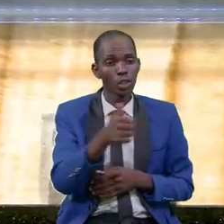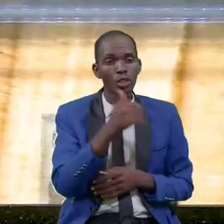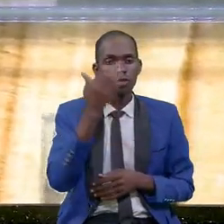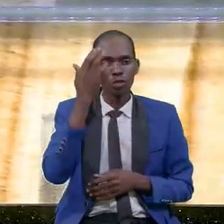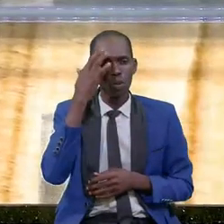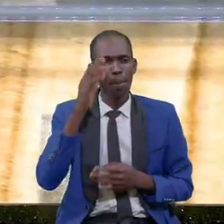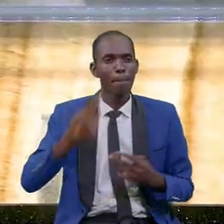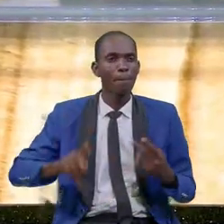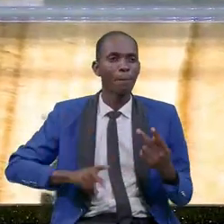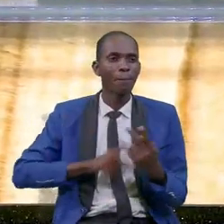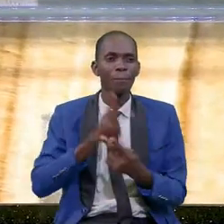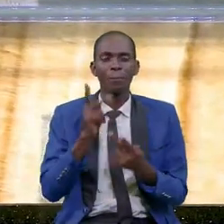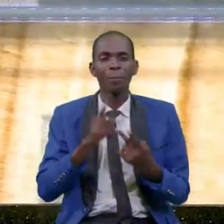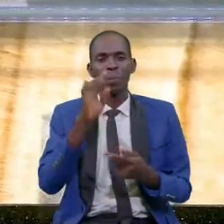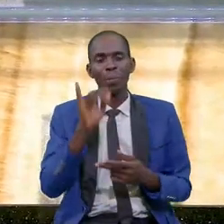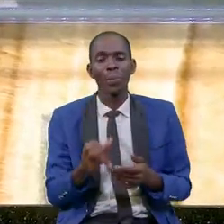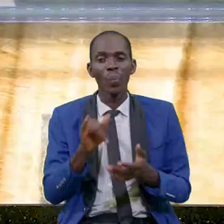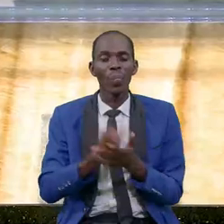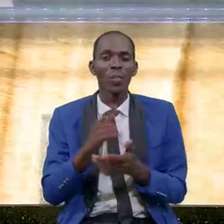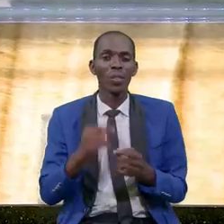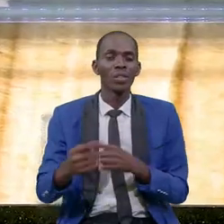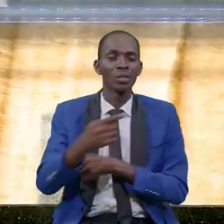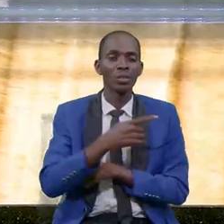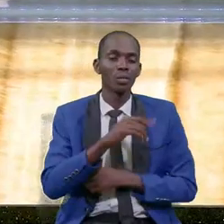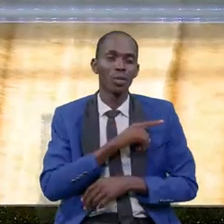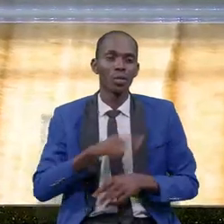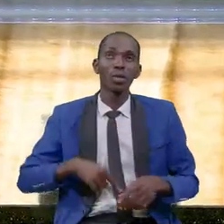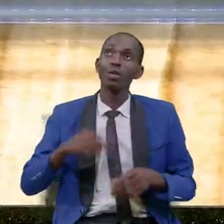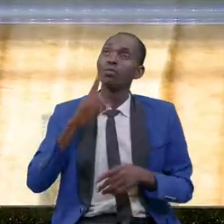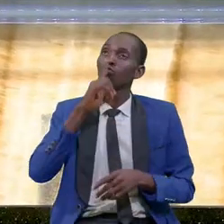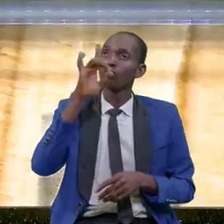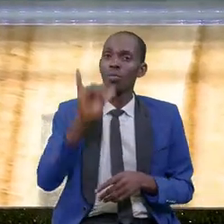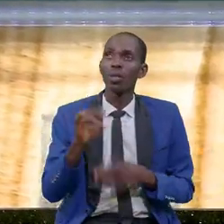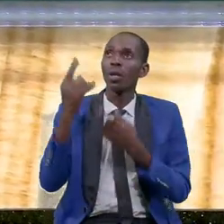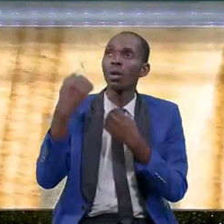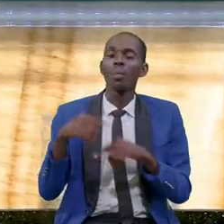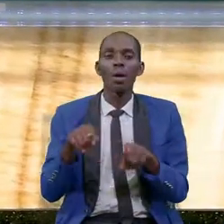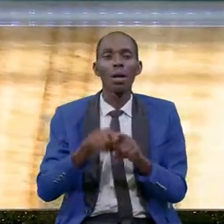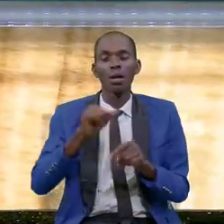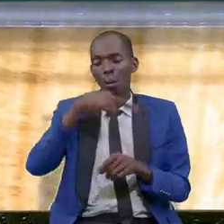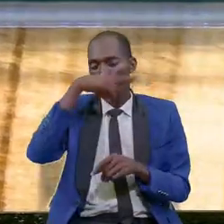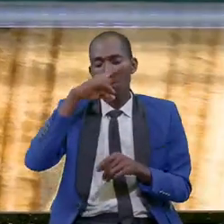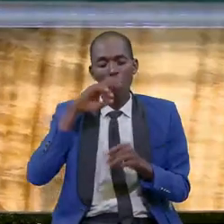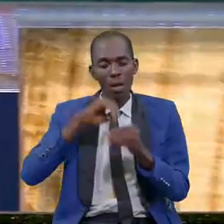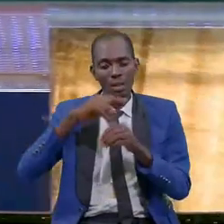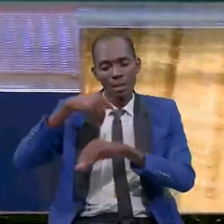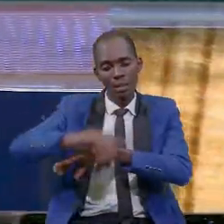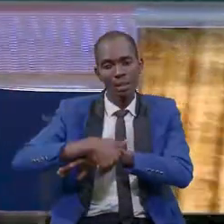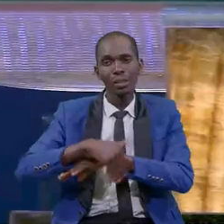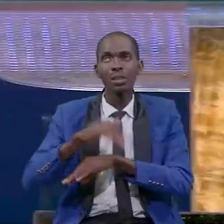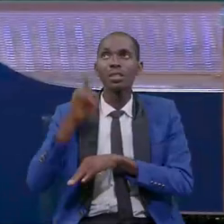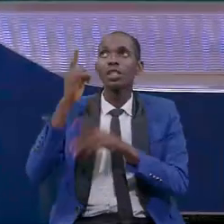Et quand vous le savez, vous savez que le jour du Seigneur vient comme un voleur dans la nuit.